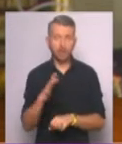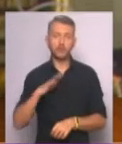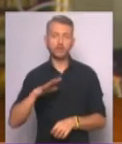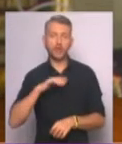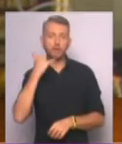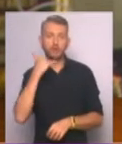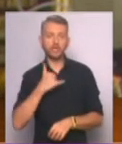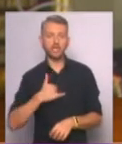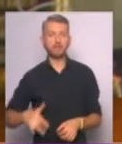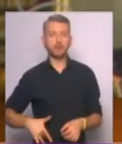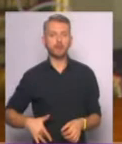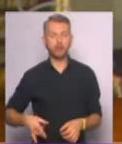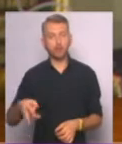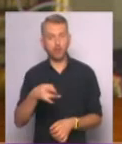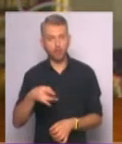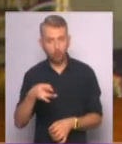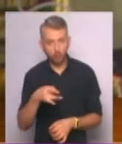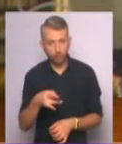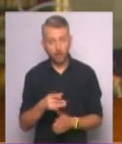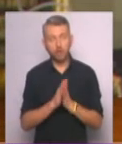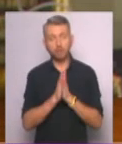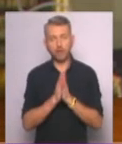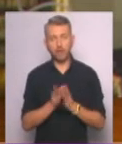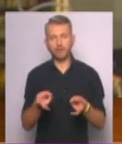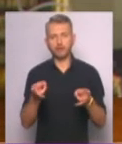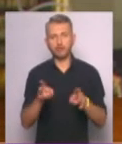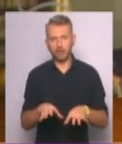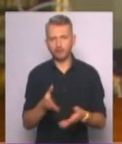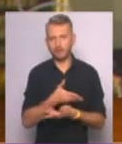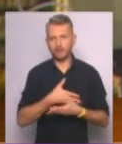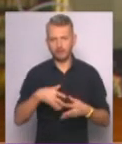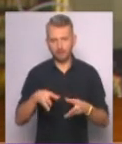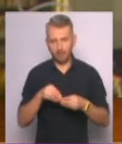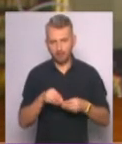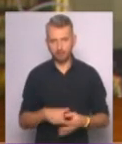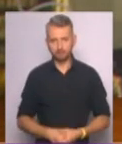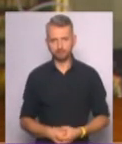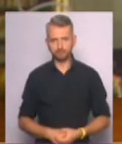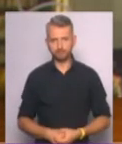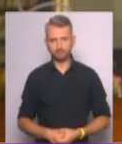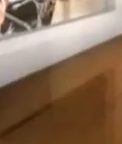з Печерського району, тож, будь ласка, залишайтеся з нами, не перемикайте і дочекайтесь.